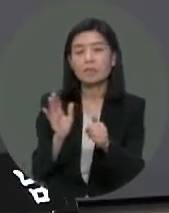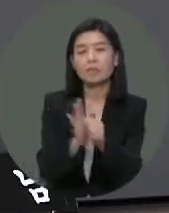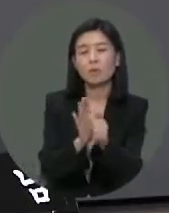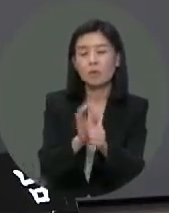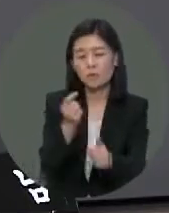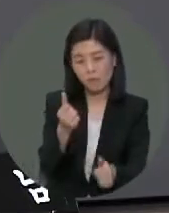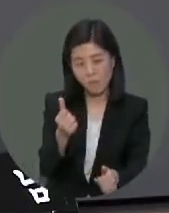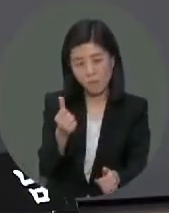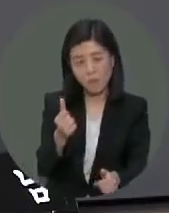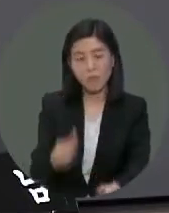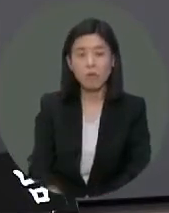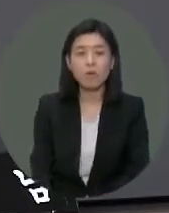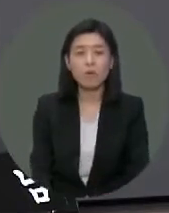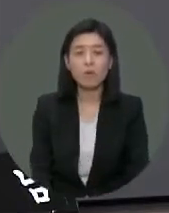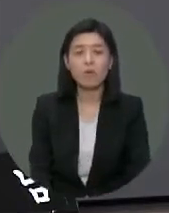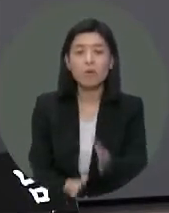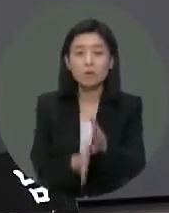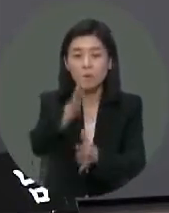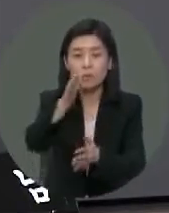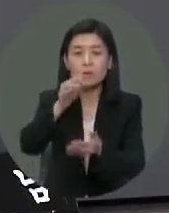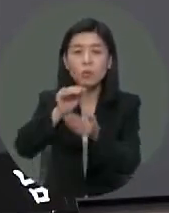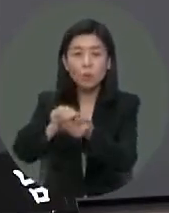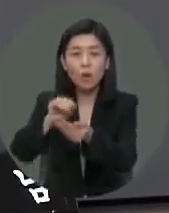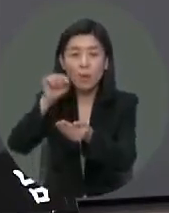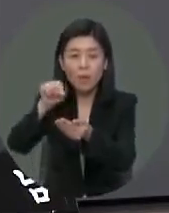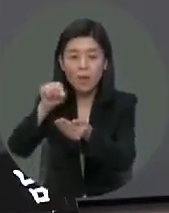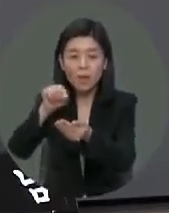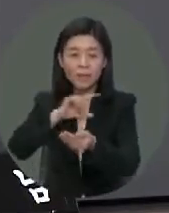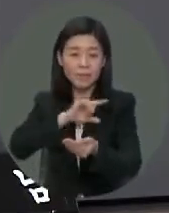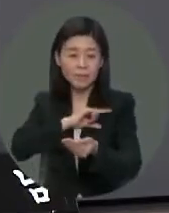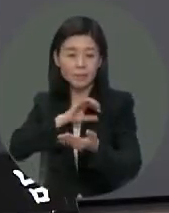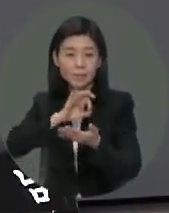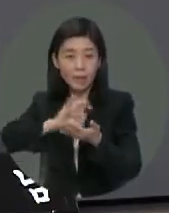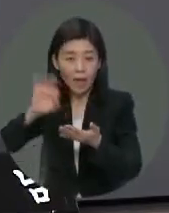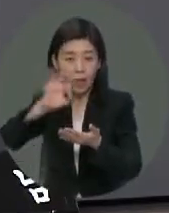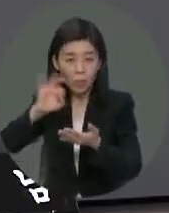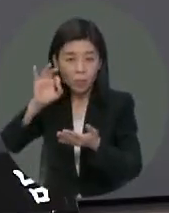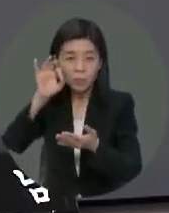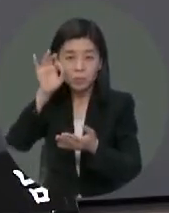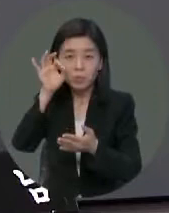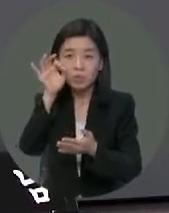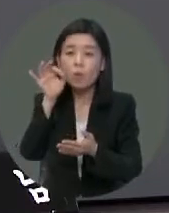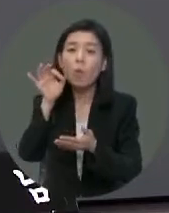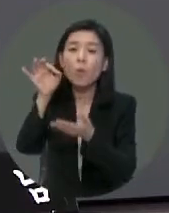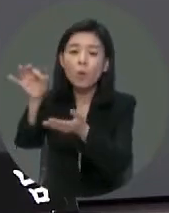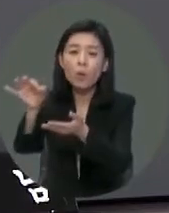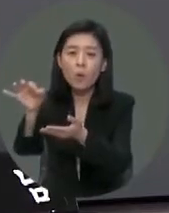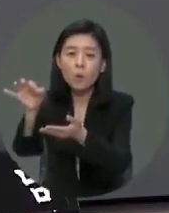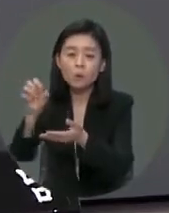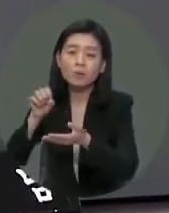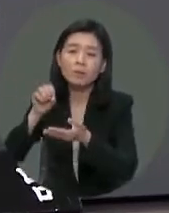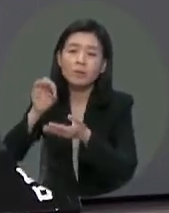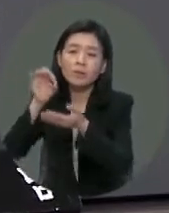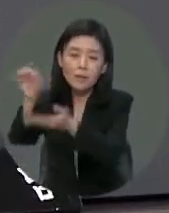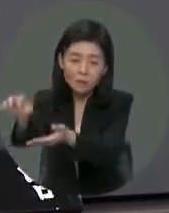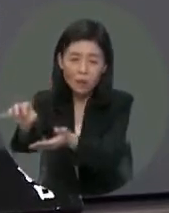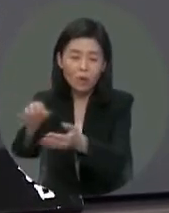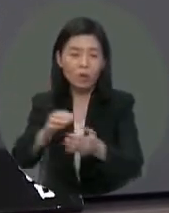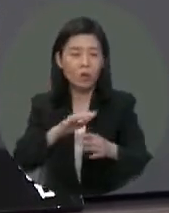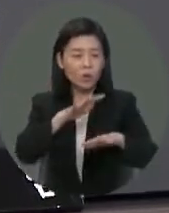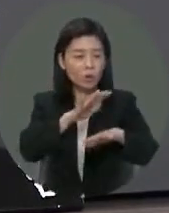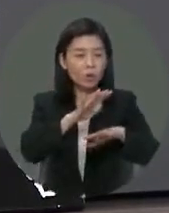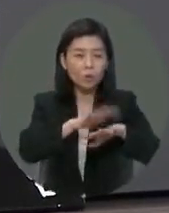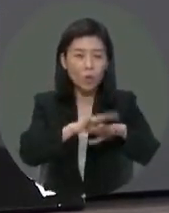도시농협에서 명칭 사용료 브랜드를 좀 내서 농촌에 지금 어려움을 겪고 있는 조합들 또 농민들을 위해서 쓰자는